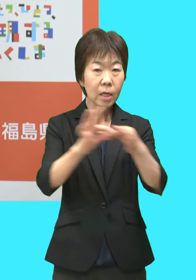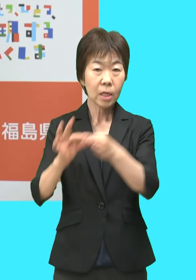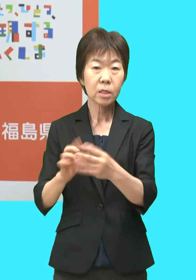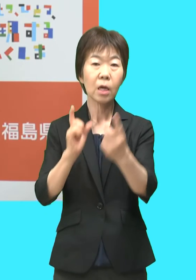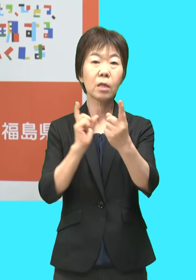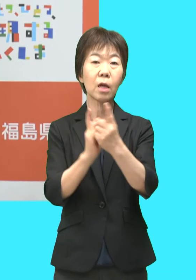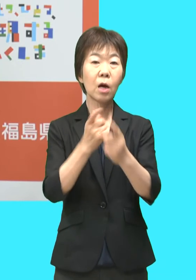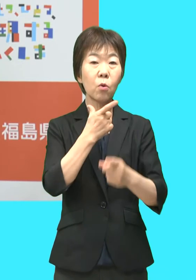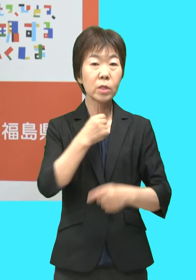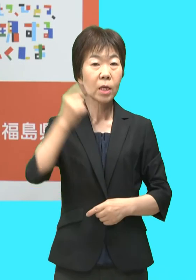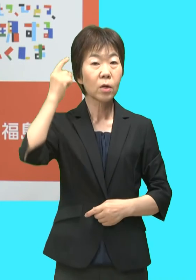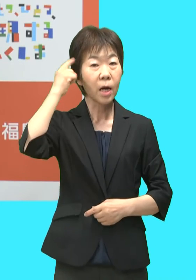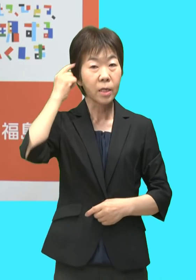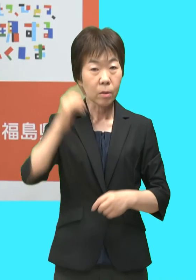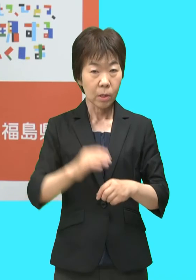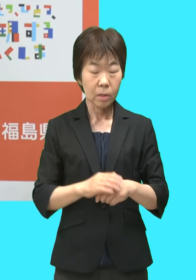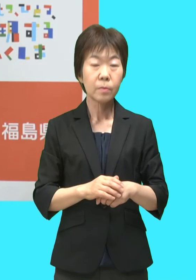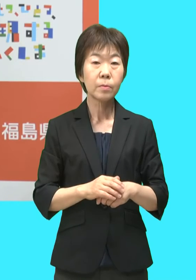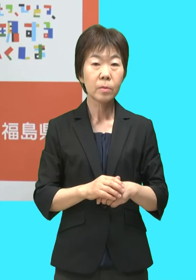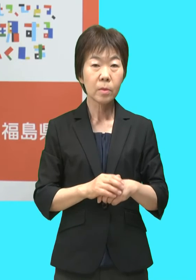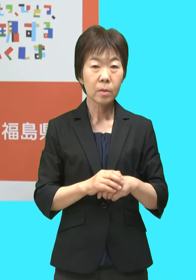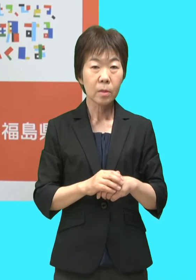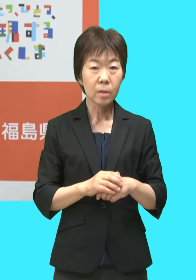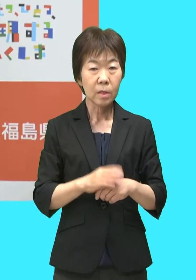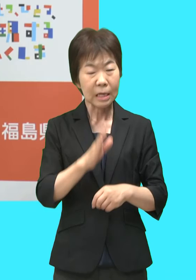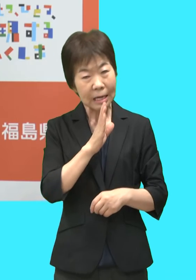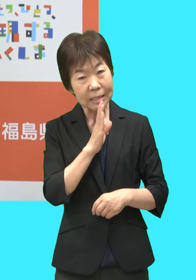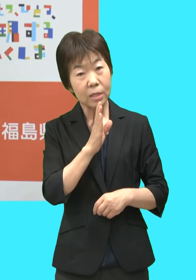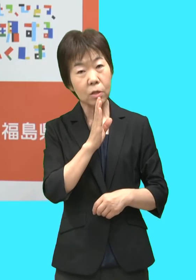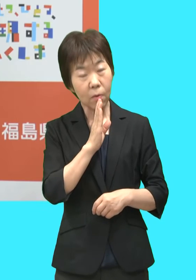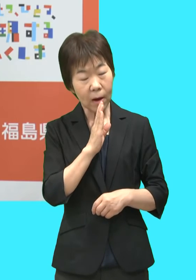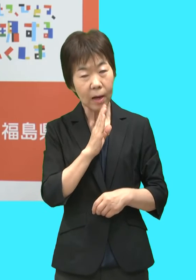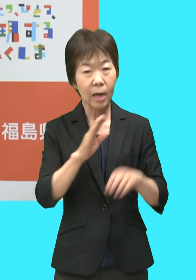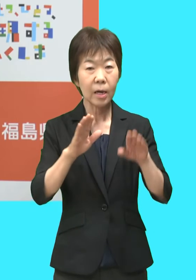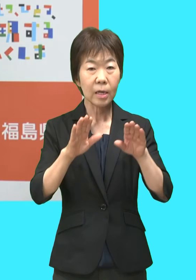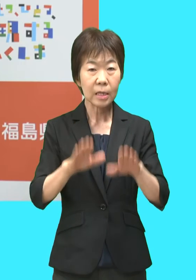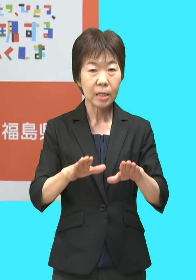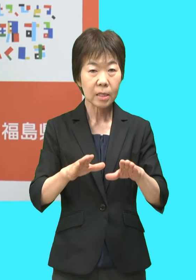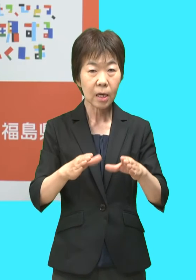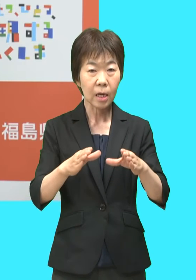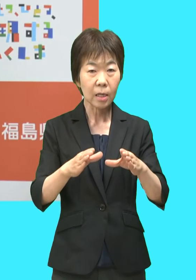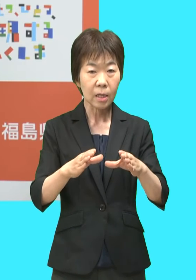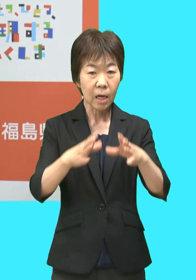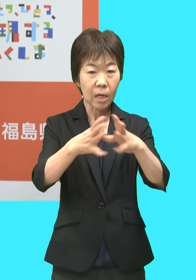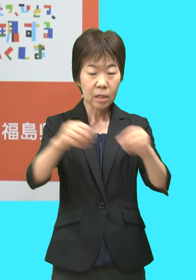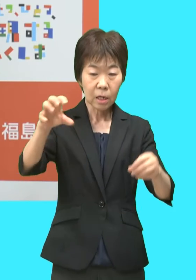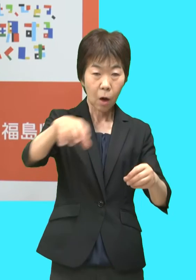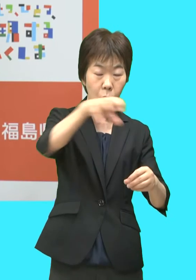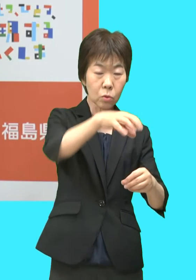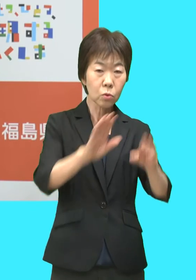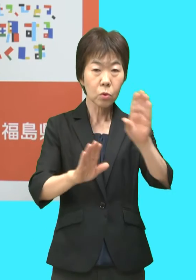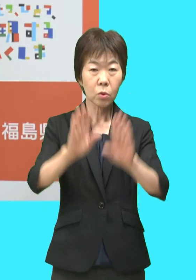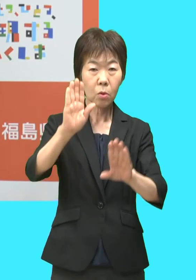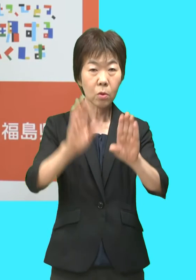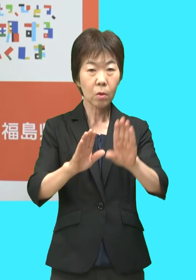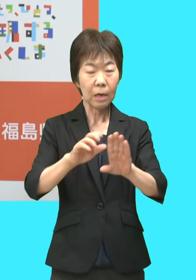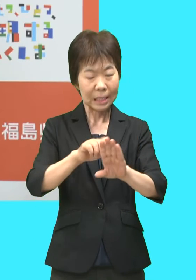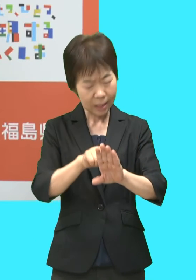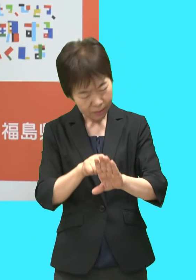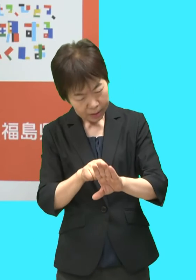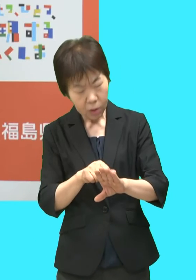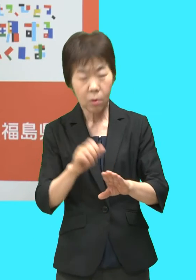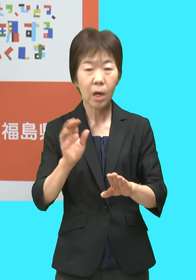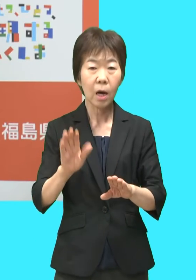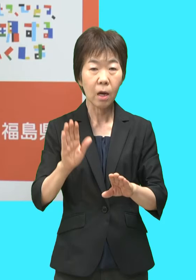いと考えています。ただ現実にはですね、現在各国の状況やはり厳しいものがありますので